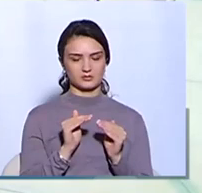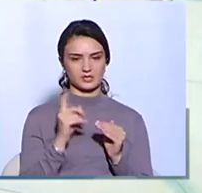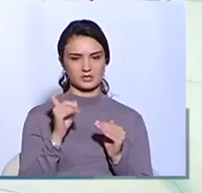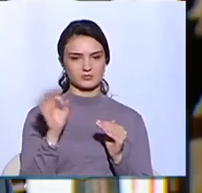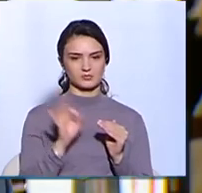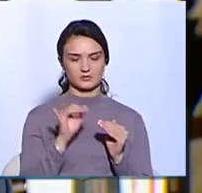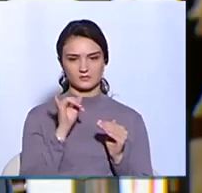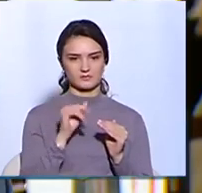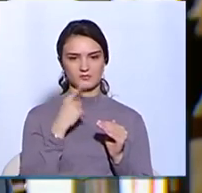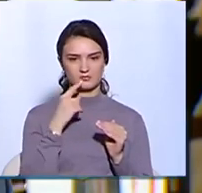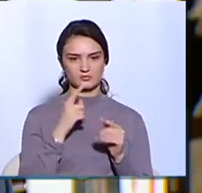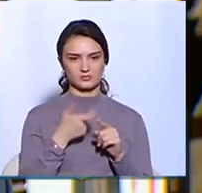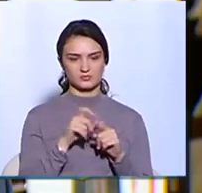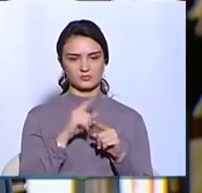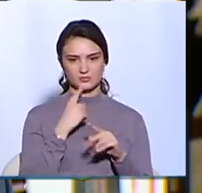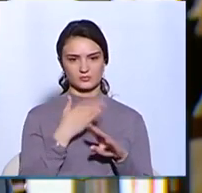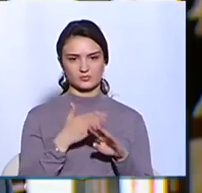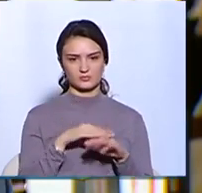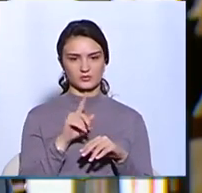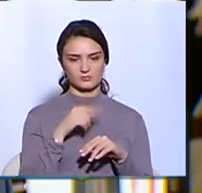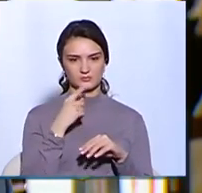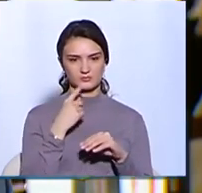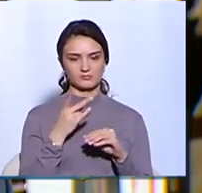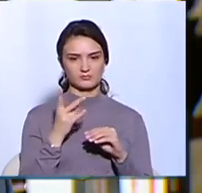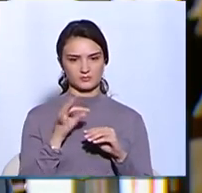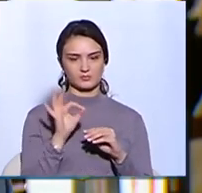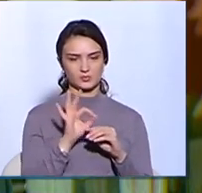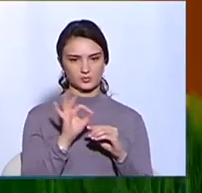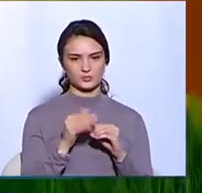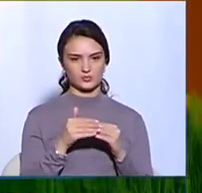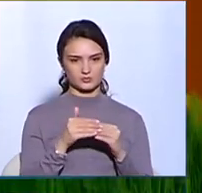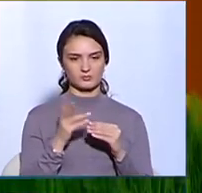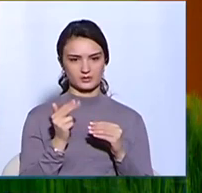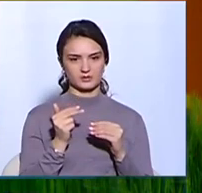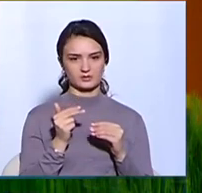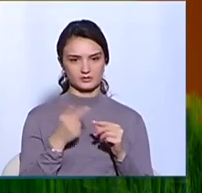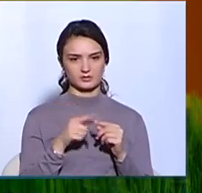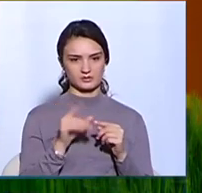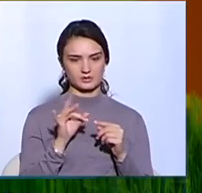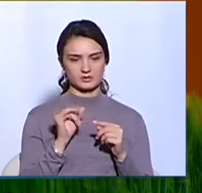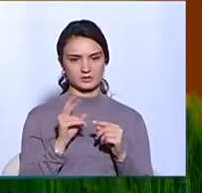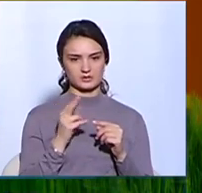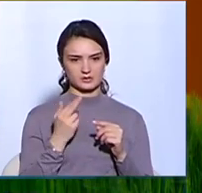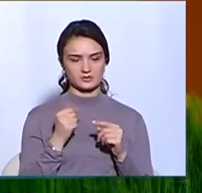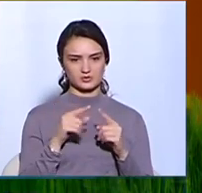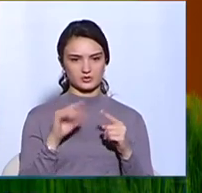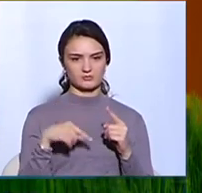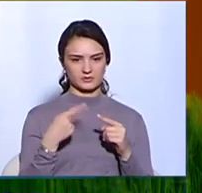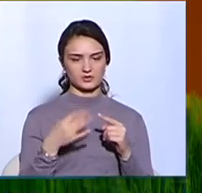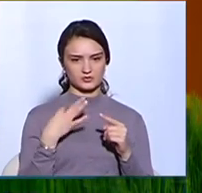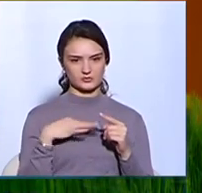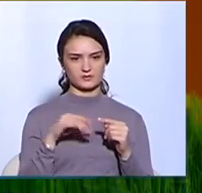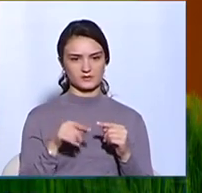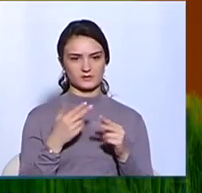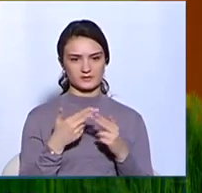0.1%-ს მედიცინაში ცოტა რთულია, ხო, თქვათ. მაგრამ ნულს უახლოვდება. ასეთი რისკი არის ნული. რომ შემდეგ შვილებზე ეს